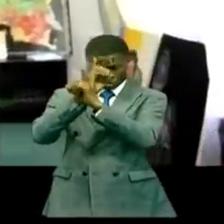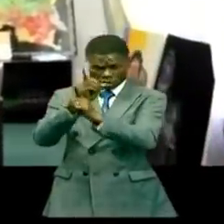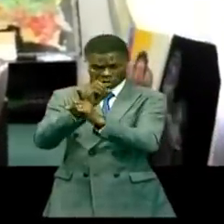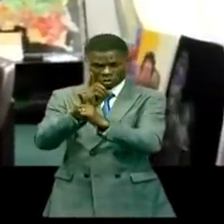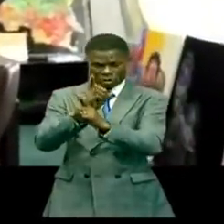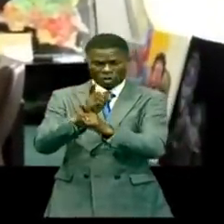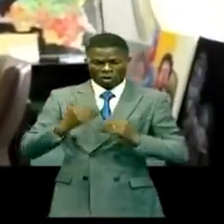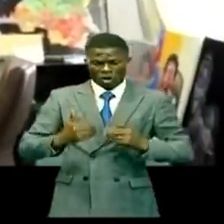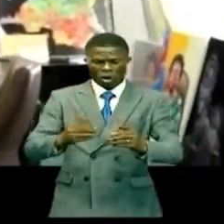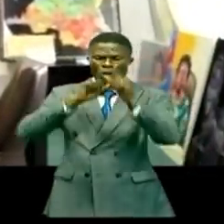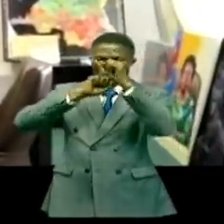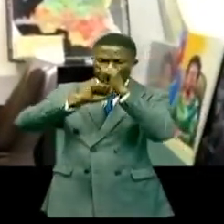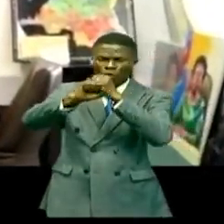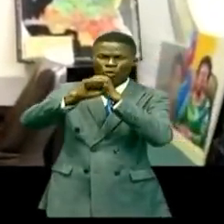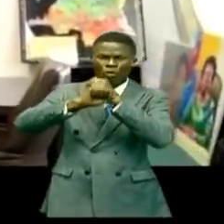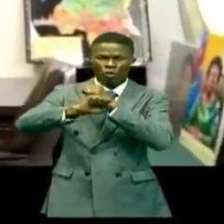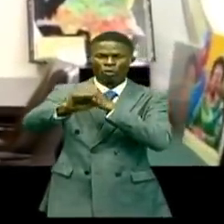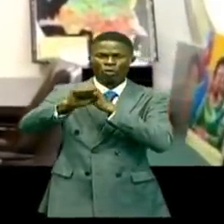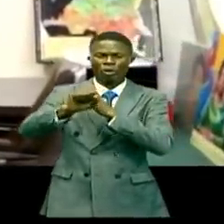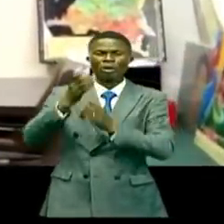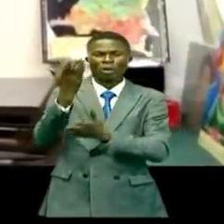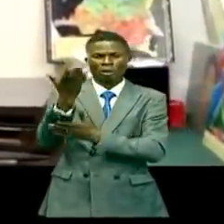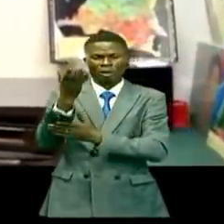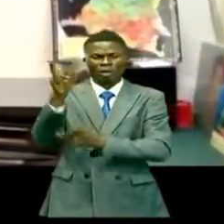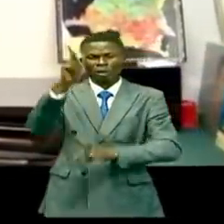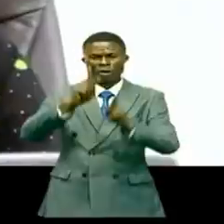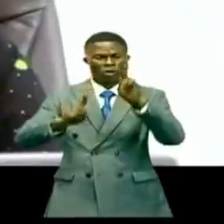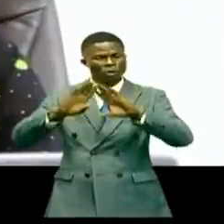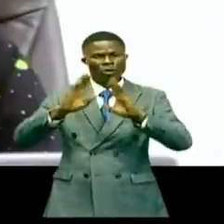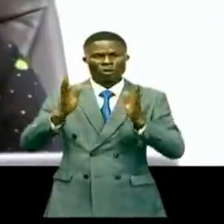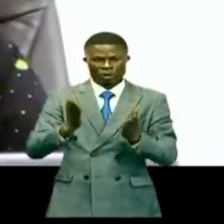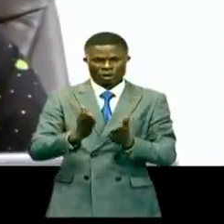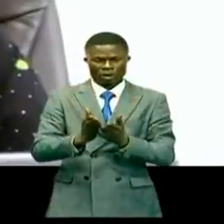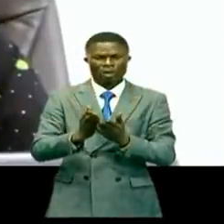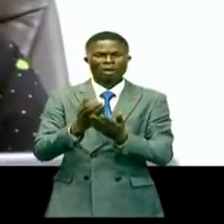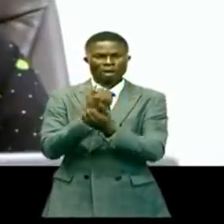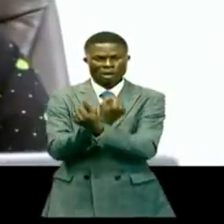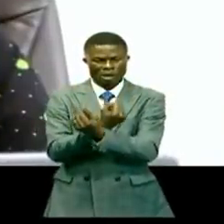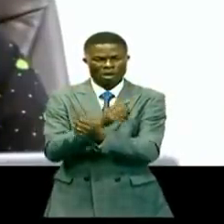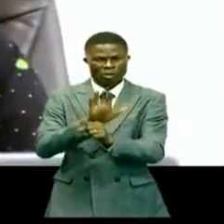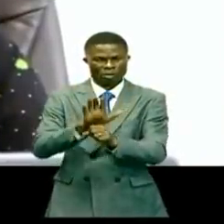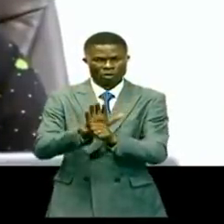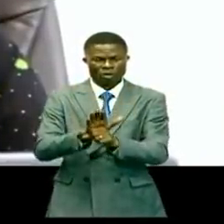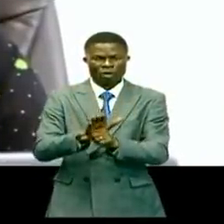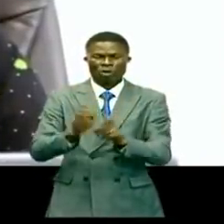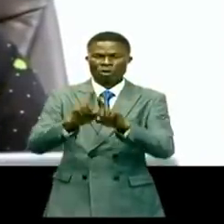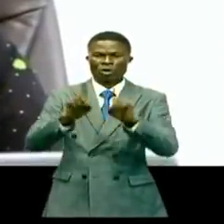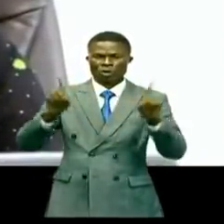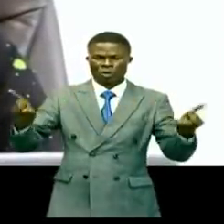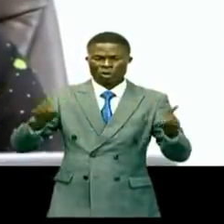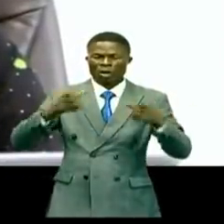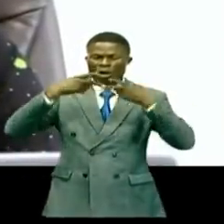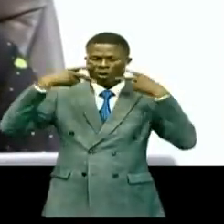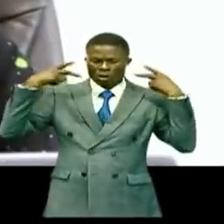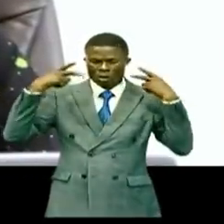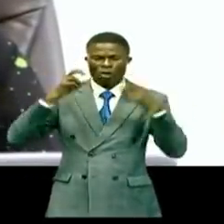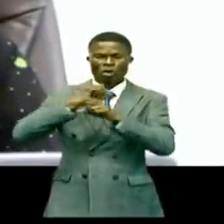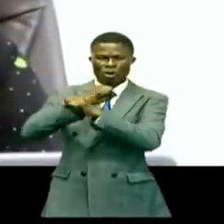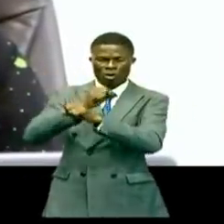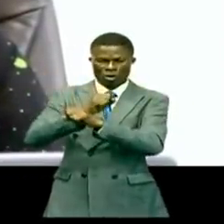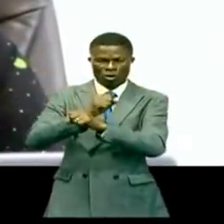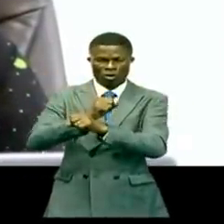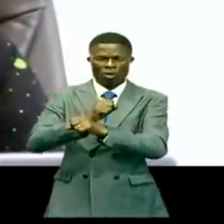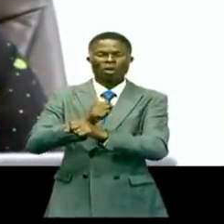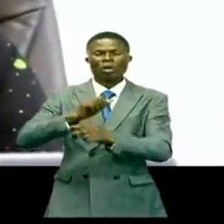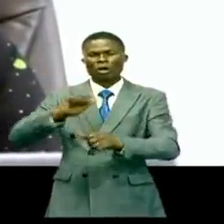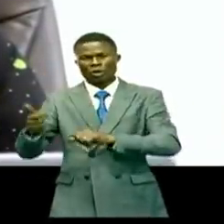la sensibilisation, invitant la population à observer scrupuleusement les gestes barrières pour se protéger et se